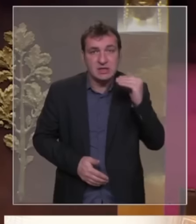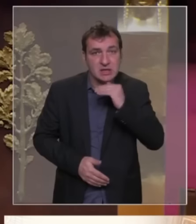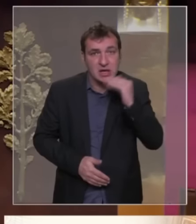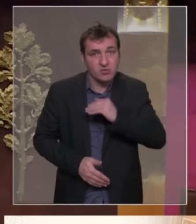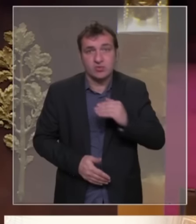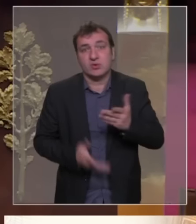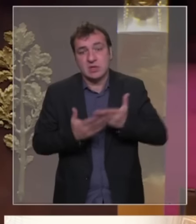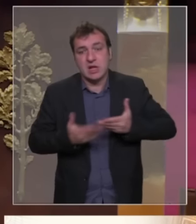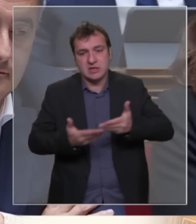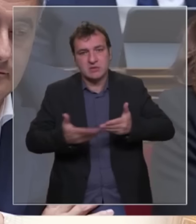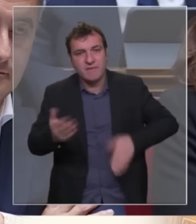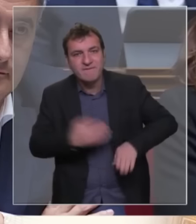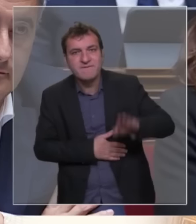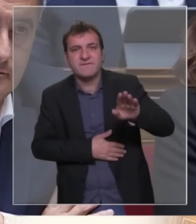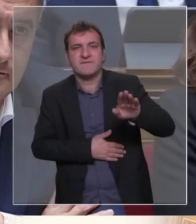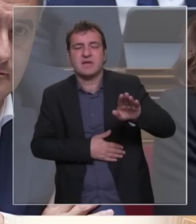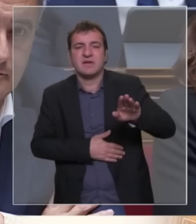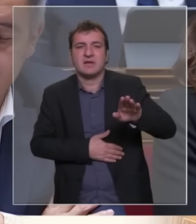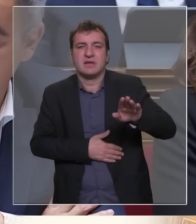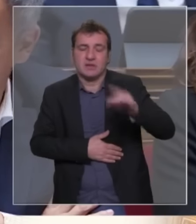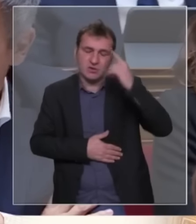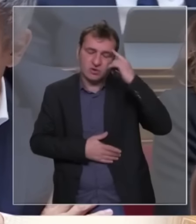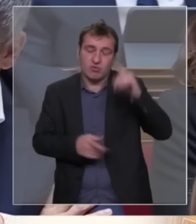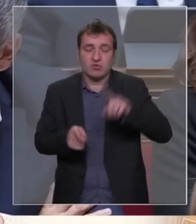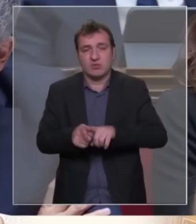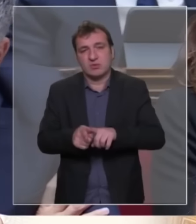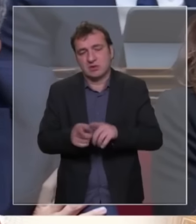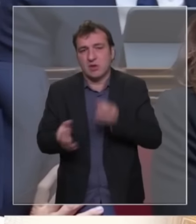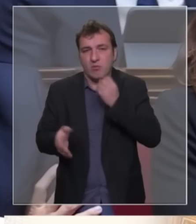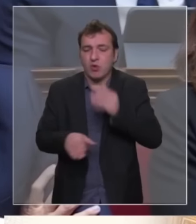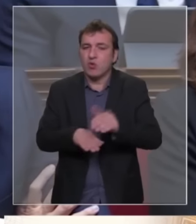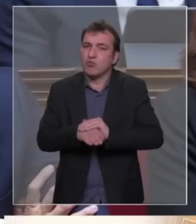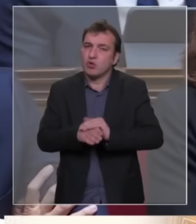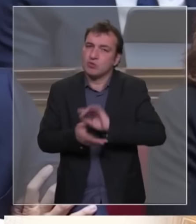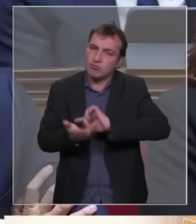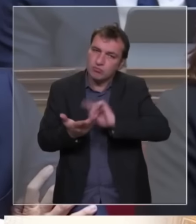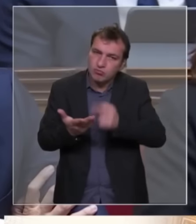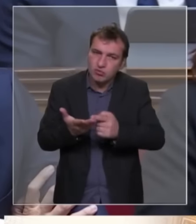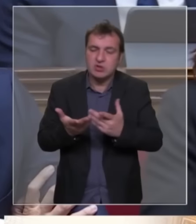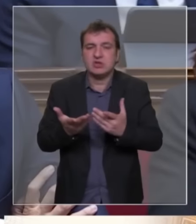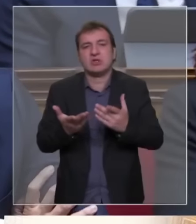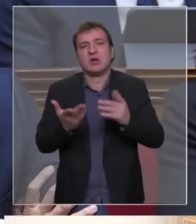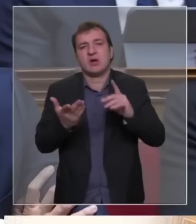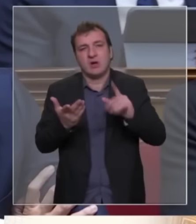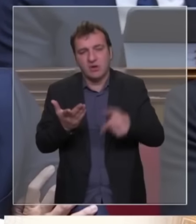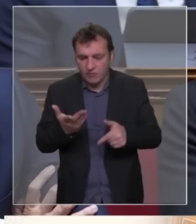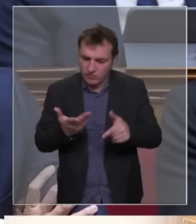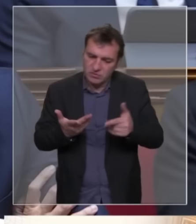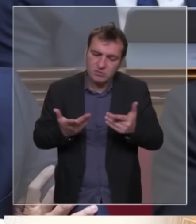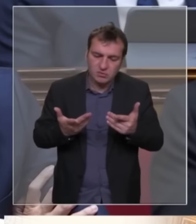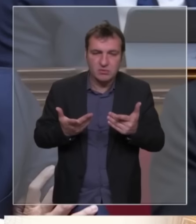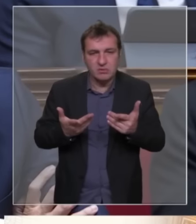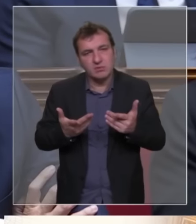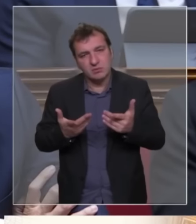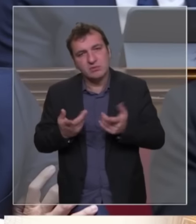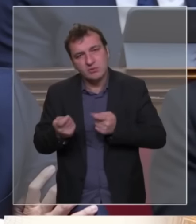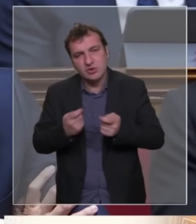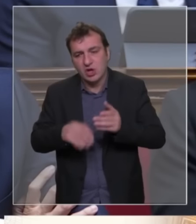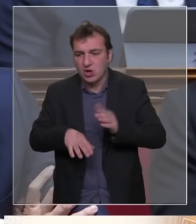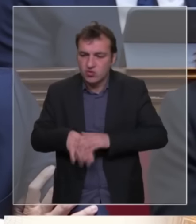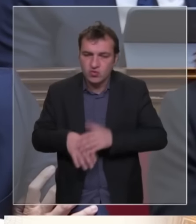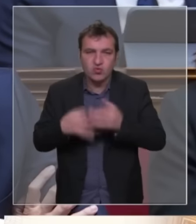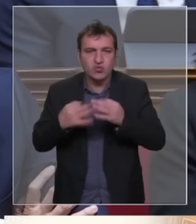barre, je pense aussi qu'une bonne politique budgétaire se conduit dans la durée. Je souhaite donc que dans les